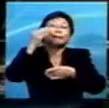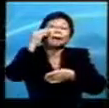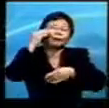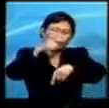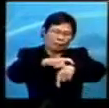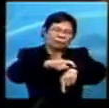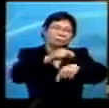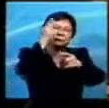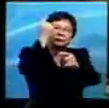waktu tertentu